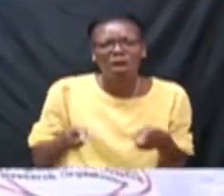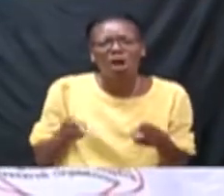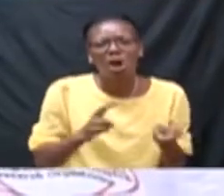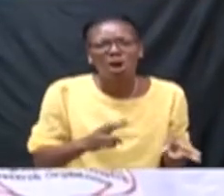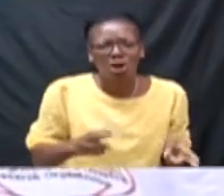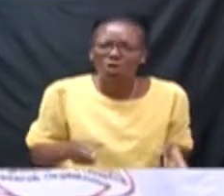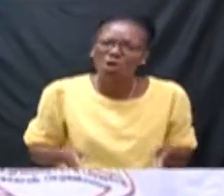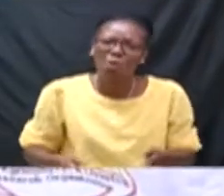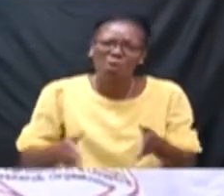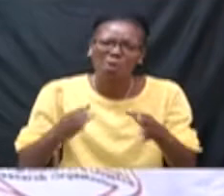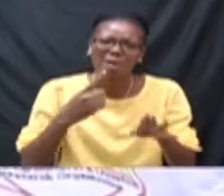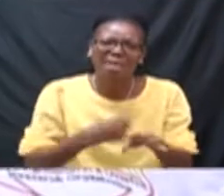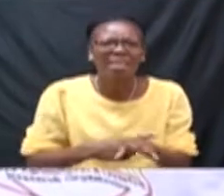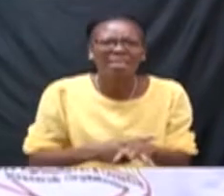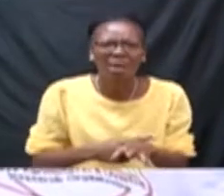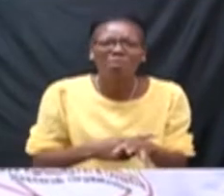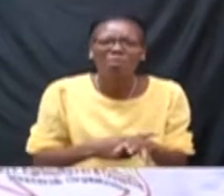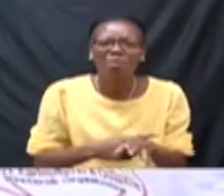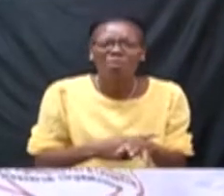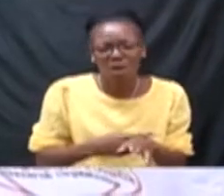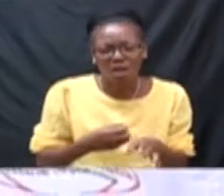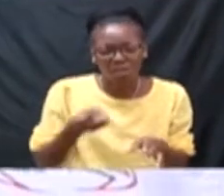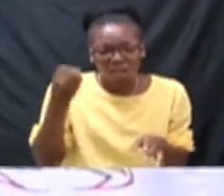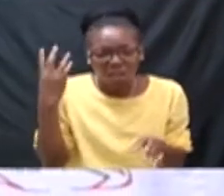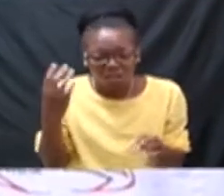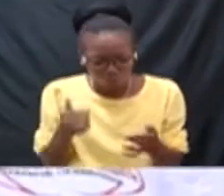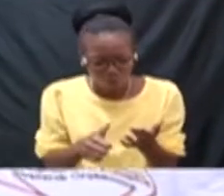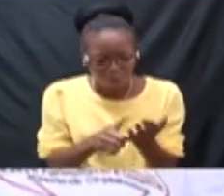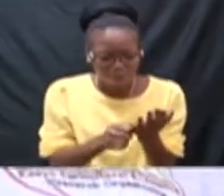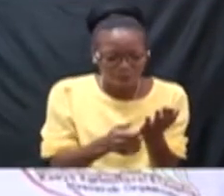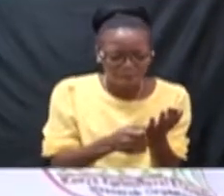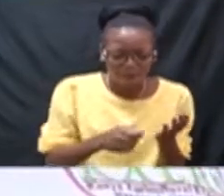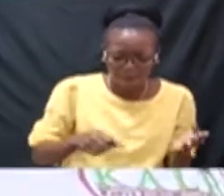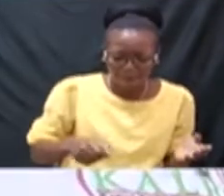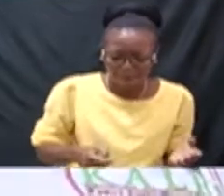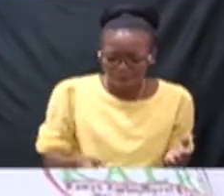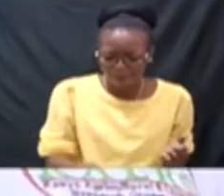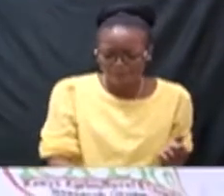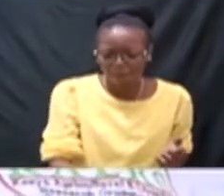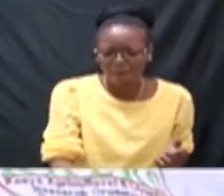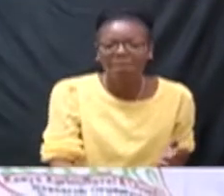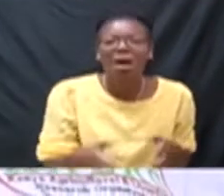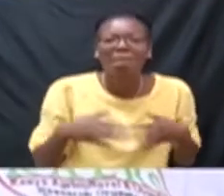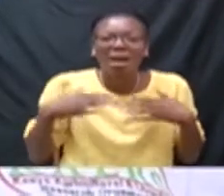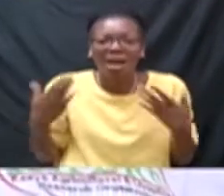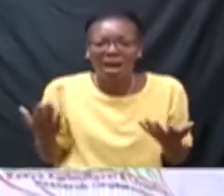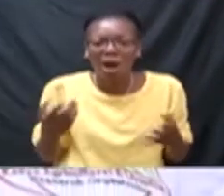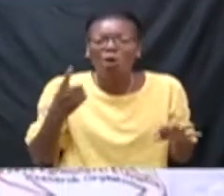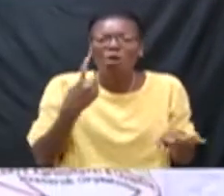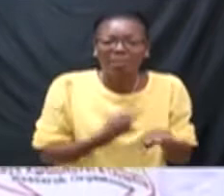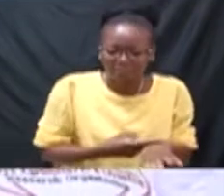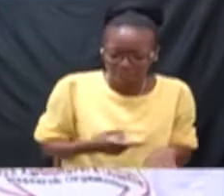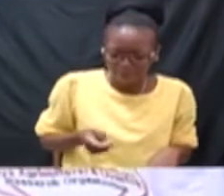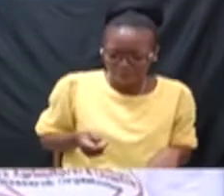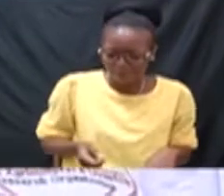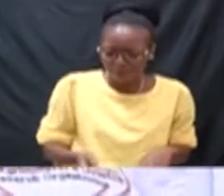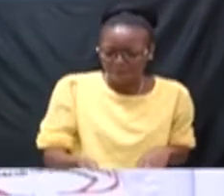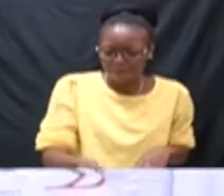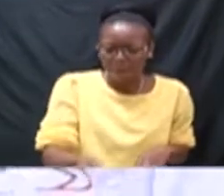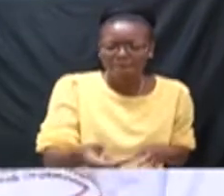kupanda mahindi. Sasa unaweza kufanya kwa furrows, kwa